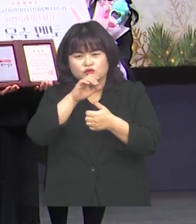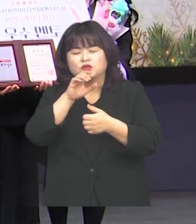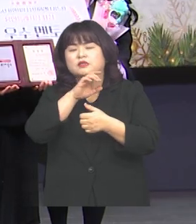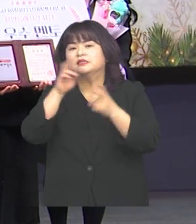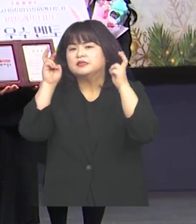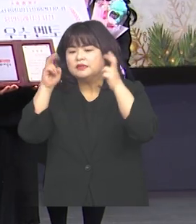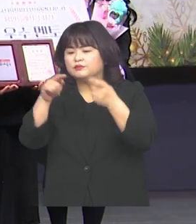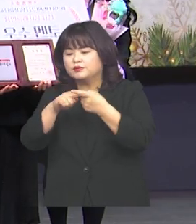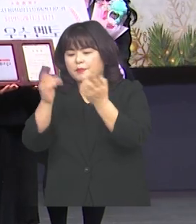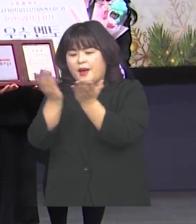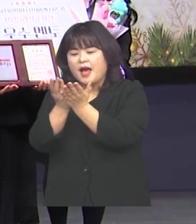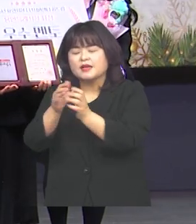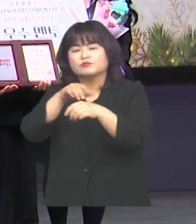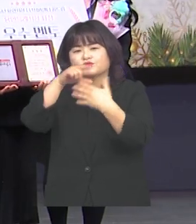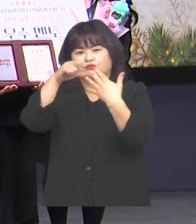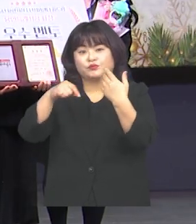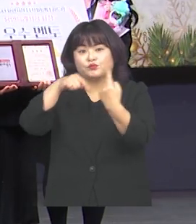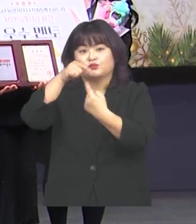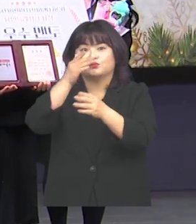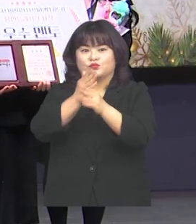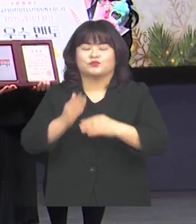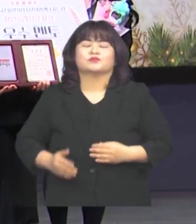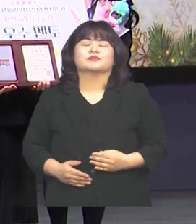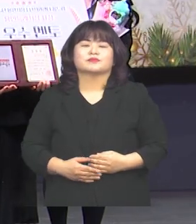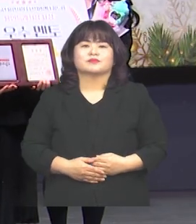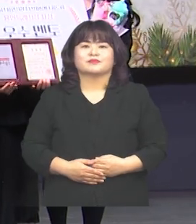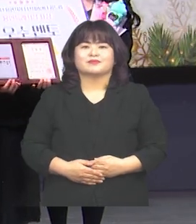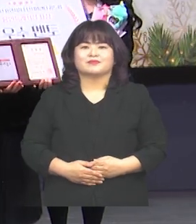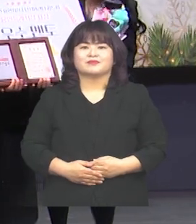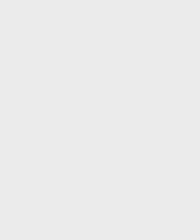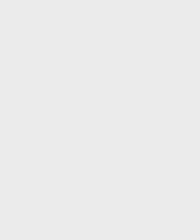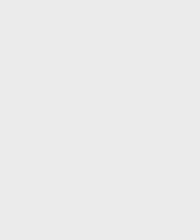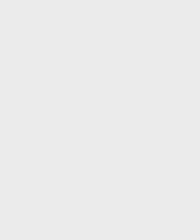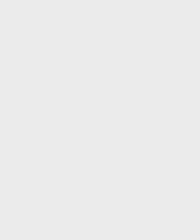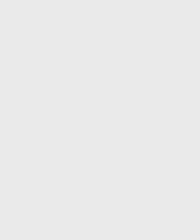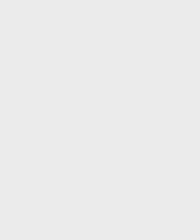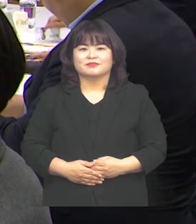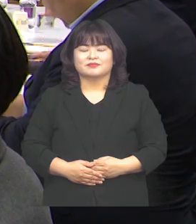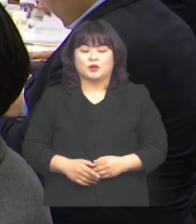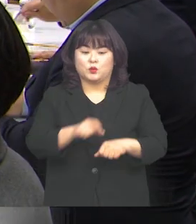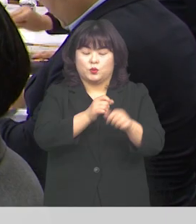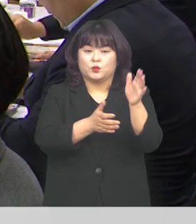직업훈련, 자립지원 등 맞춤형 프로그램을 운영하고 있습니다.